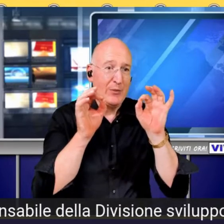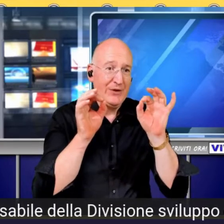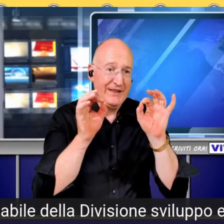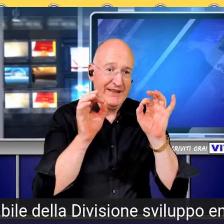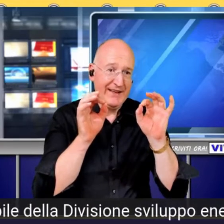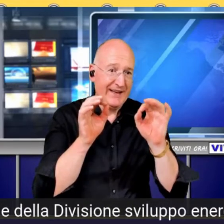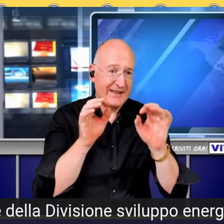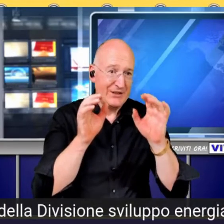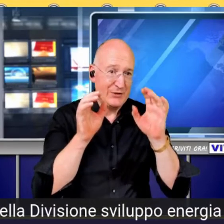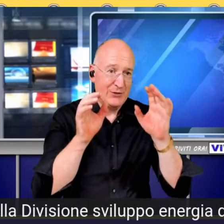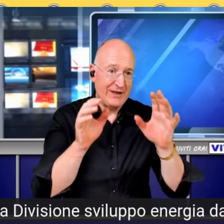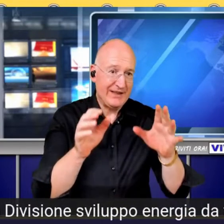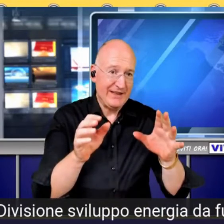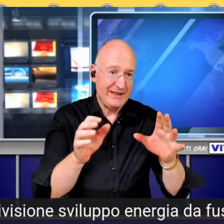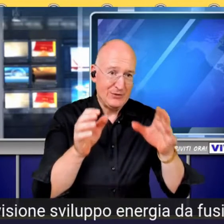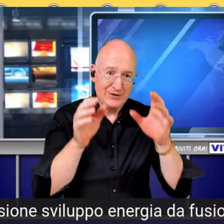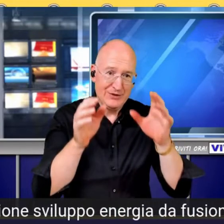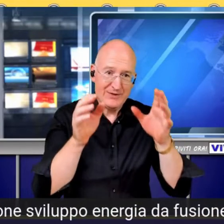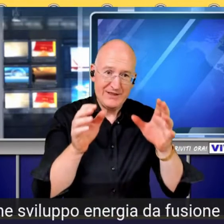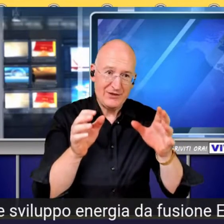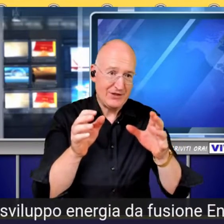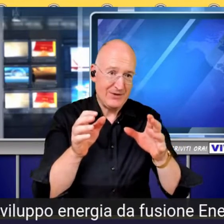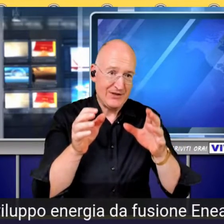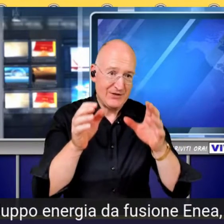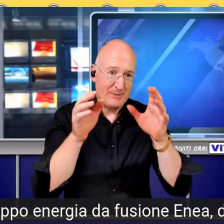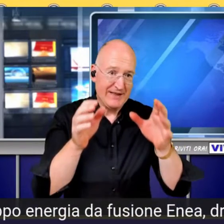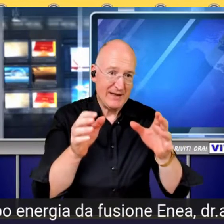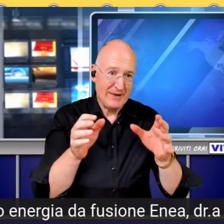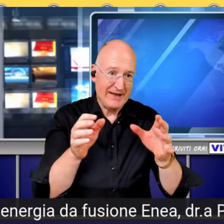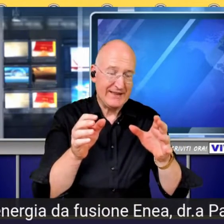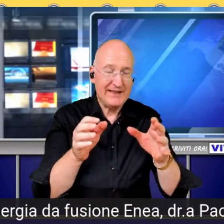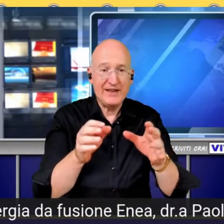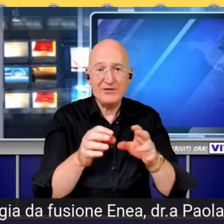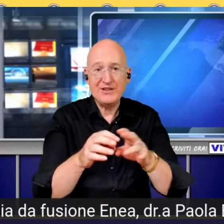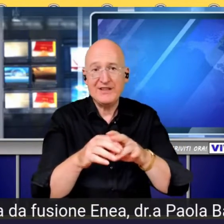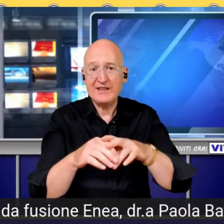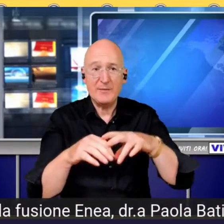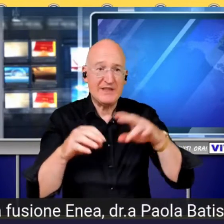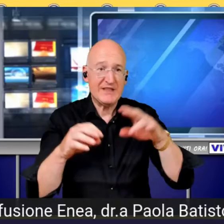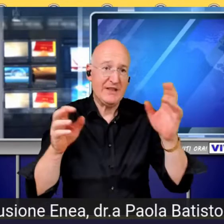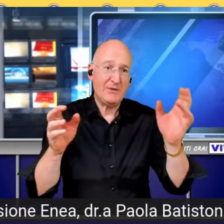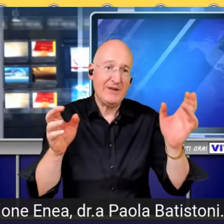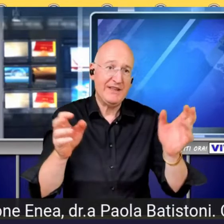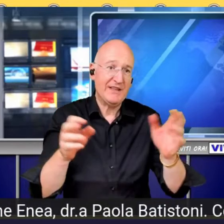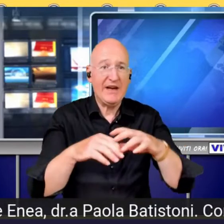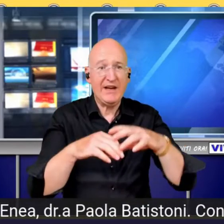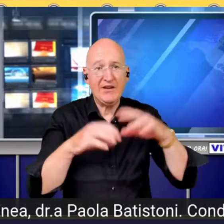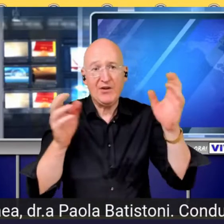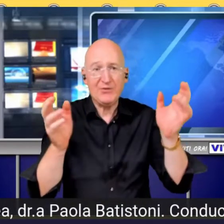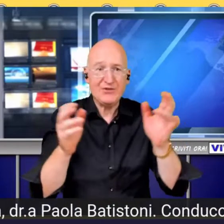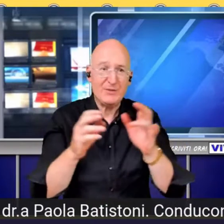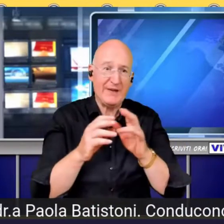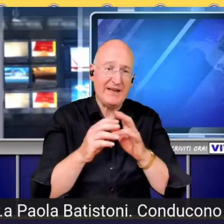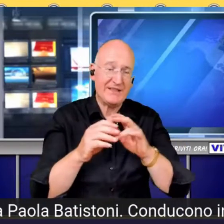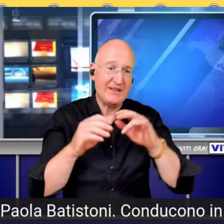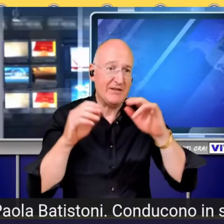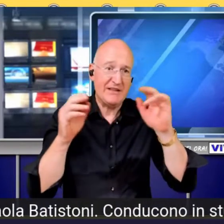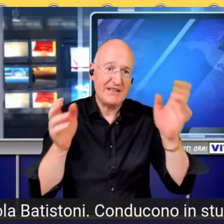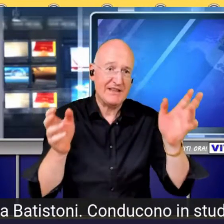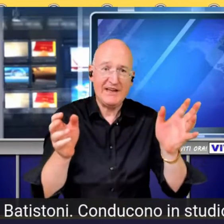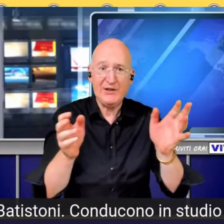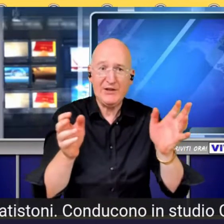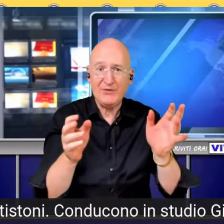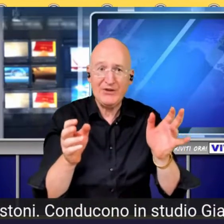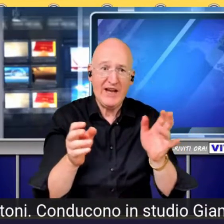sia una politica che assicura la ricaduta di queste cose qua in maniera pratica e che non ci sia semplicemente quelli di dire ma no, non ci piace,